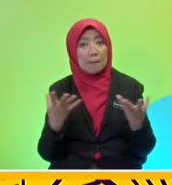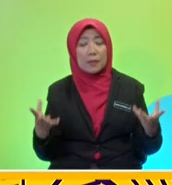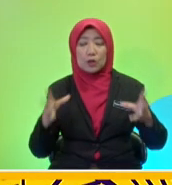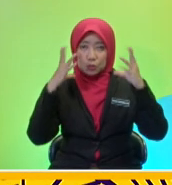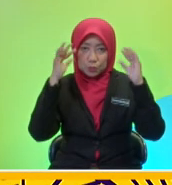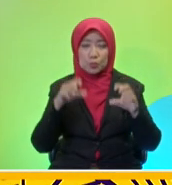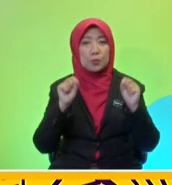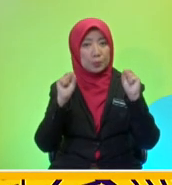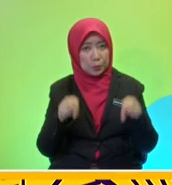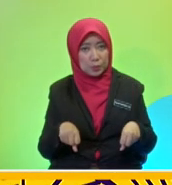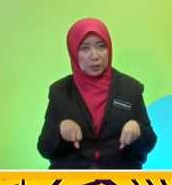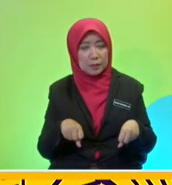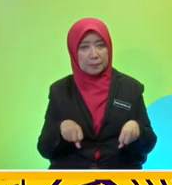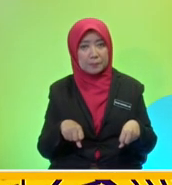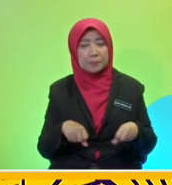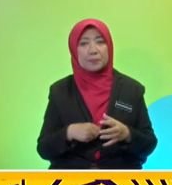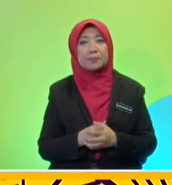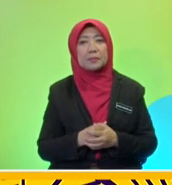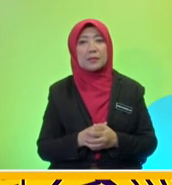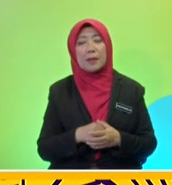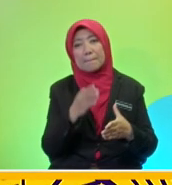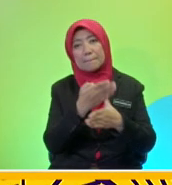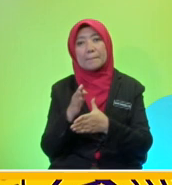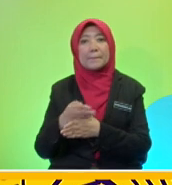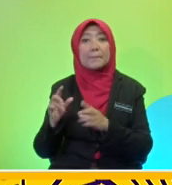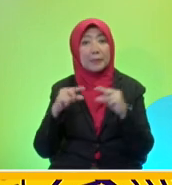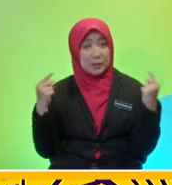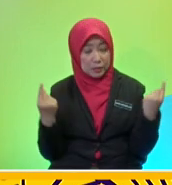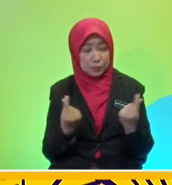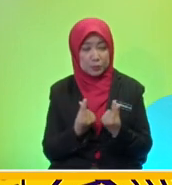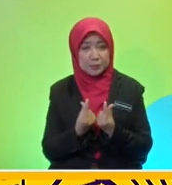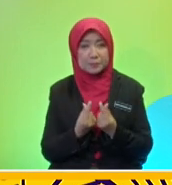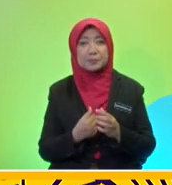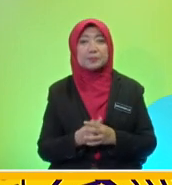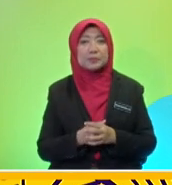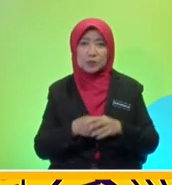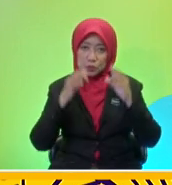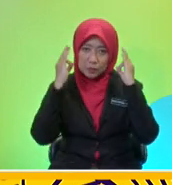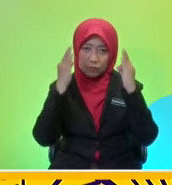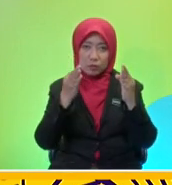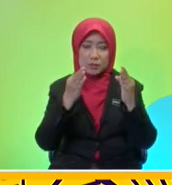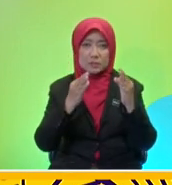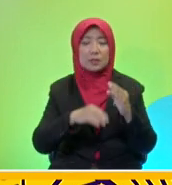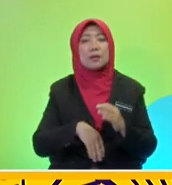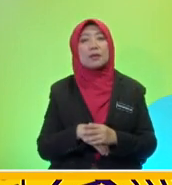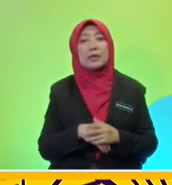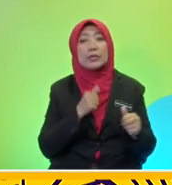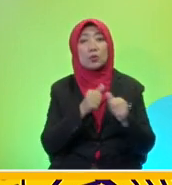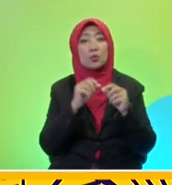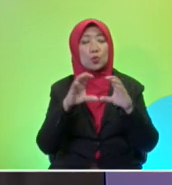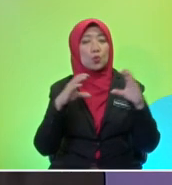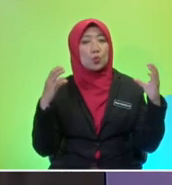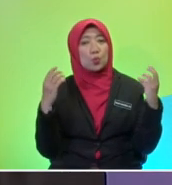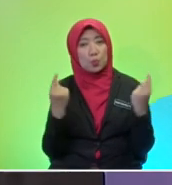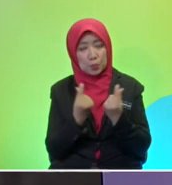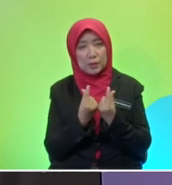gunakan ini pecahkan murid kepada kumpulan-kumpulan kecil supaya perempuan kita Waktu kita lebih kepada ikut kumpulan buka lagi individu